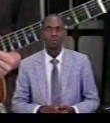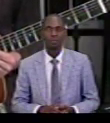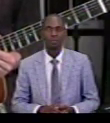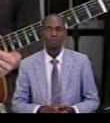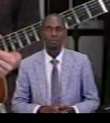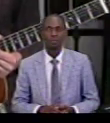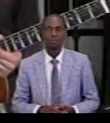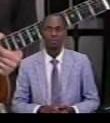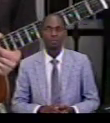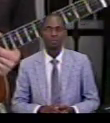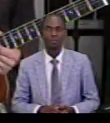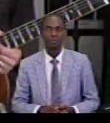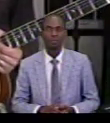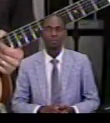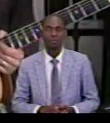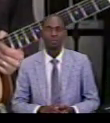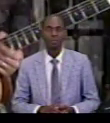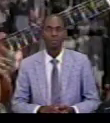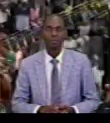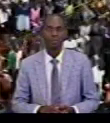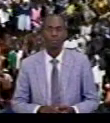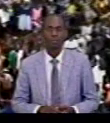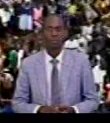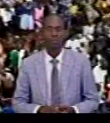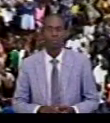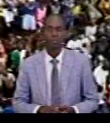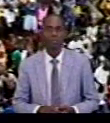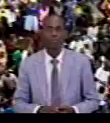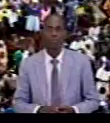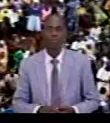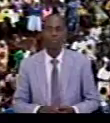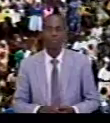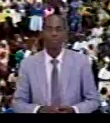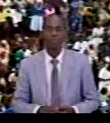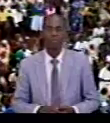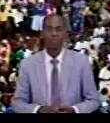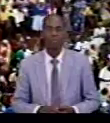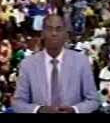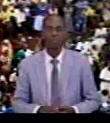Au plaisir de se revoir. Soyez bénis. Au revoir.